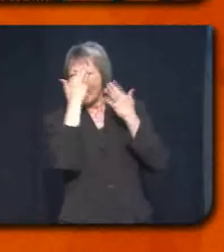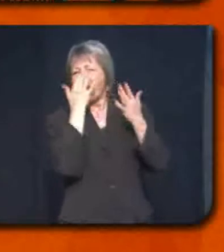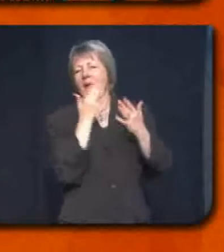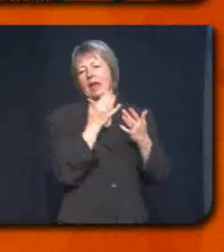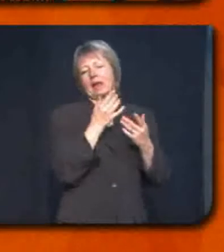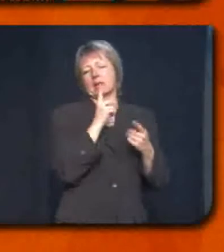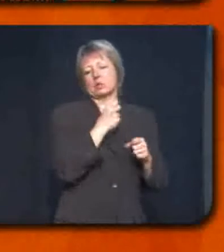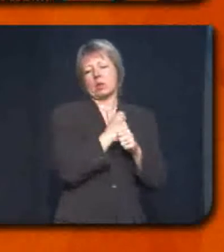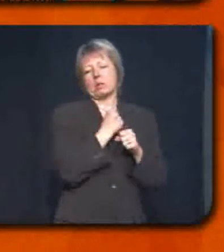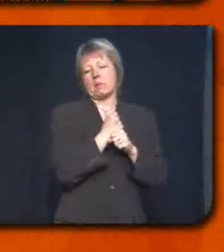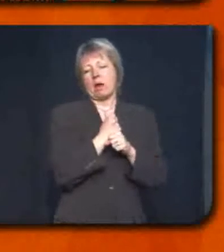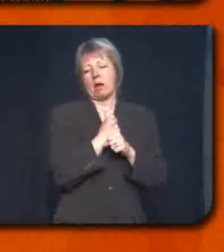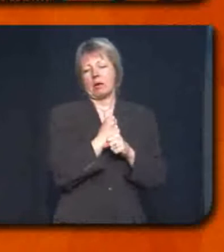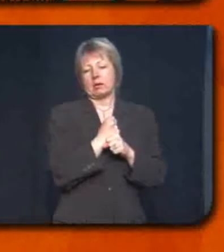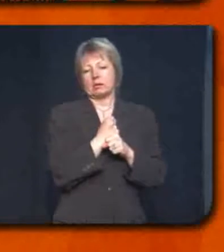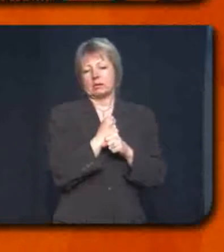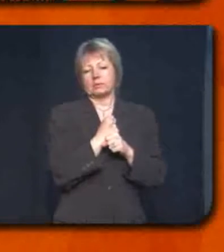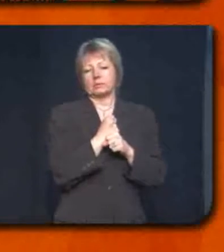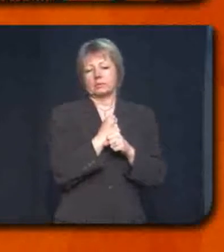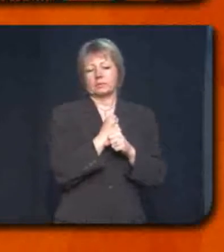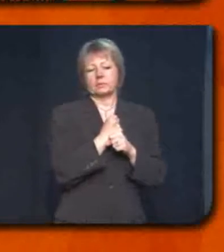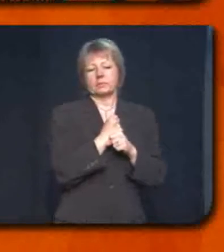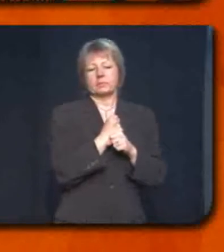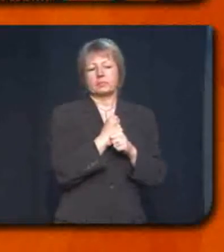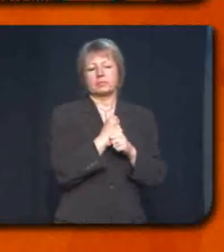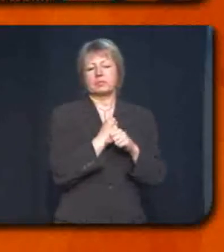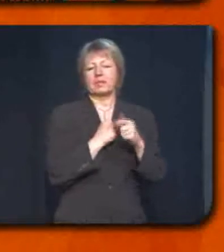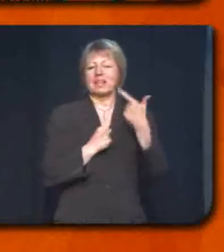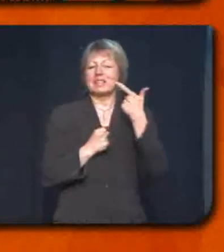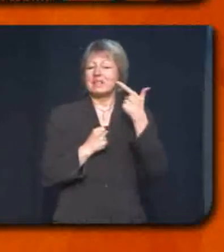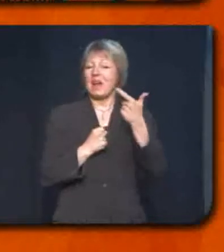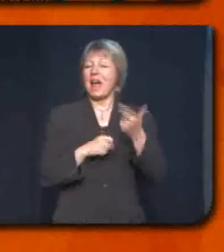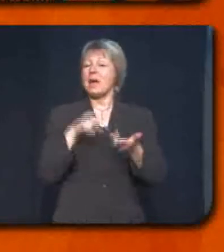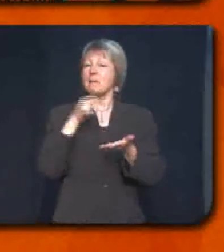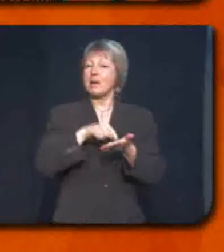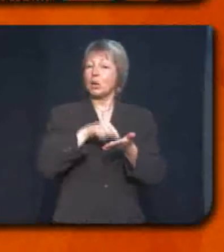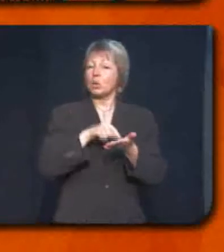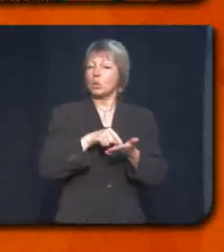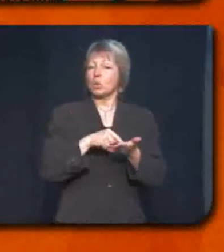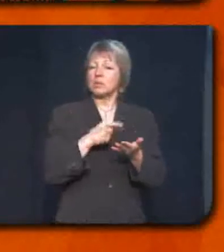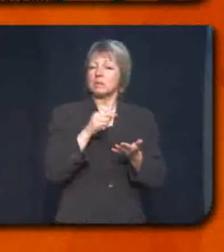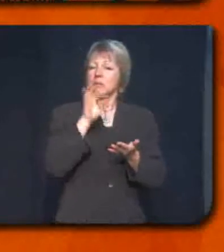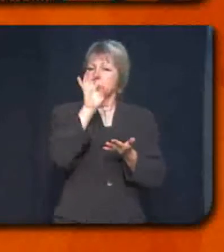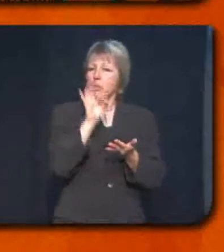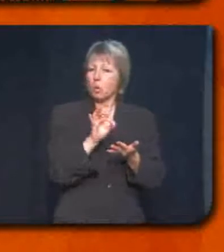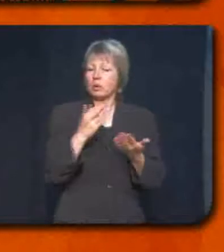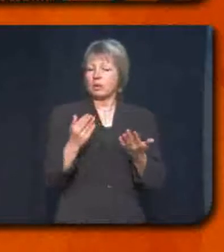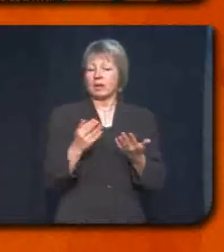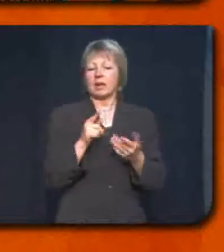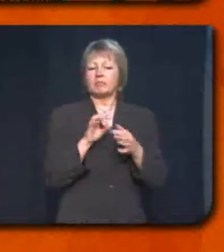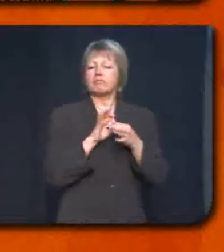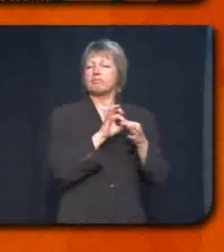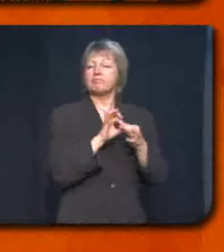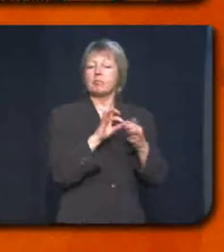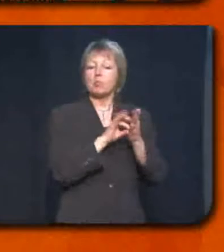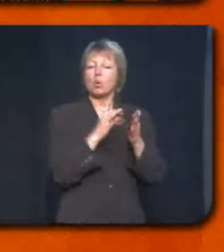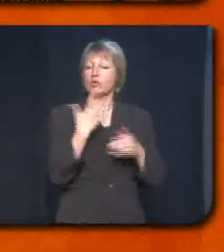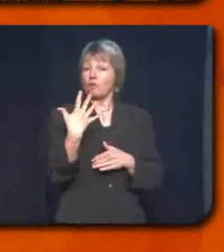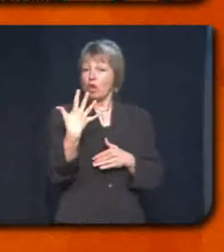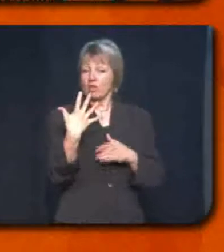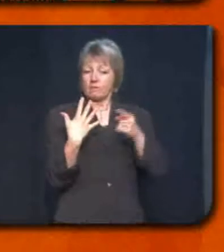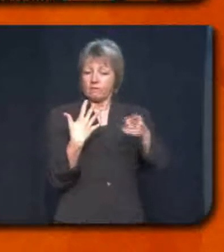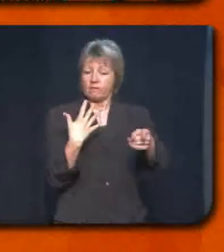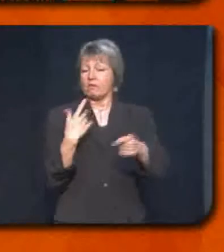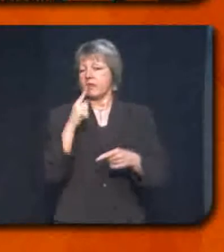offen zu legen dazu noch zwei begründende Punkte einmal zu Punkt 5 es ist so dass im Sinne